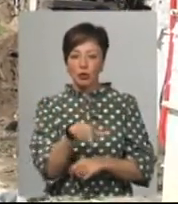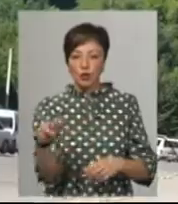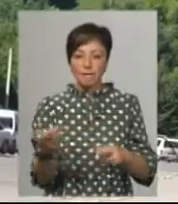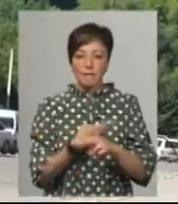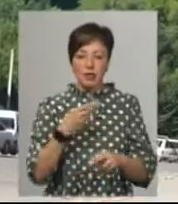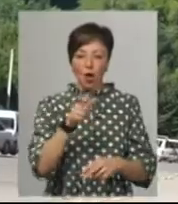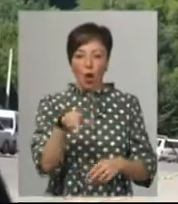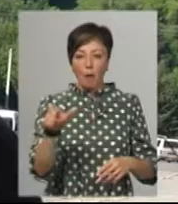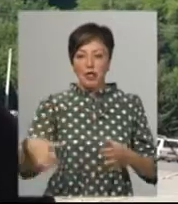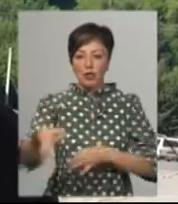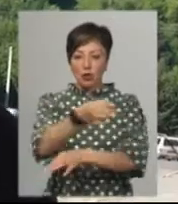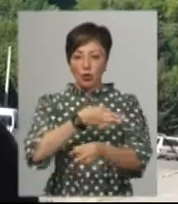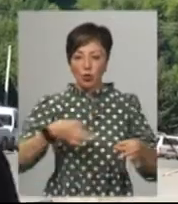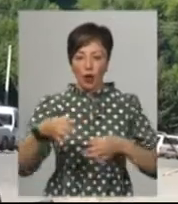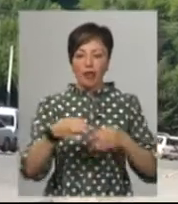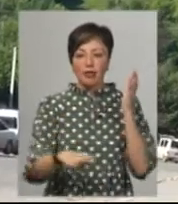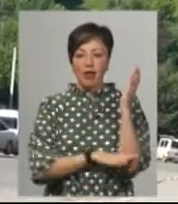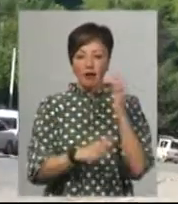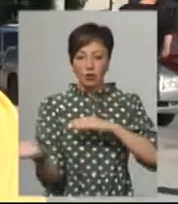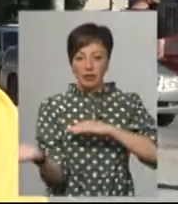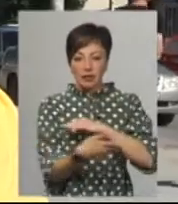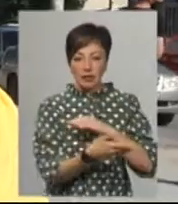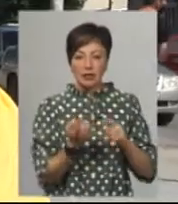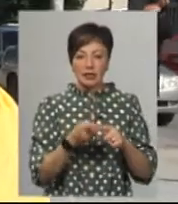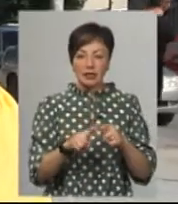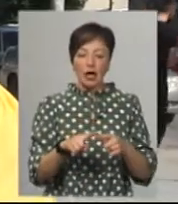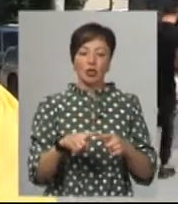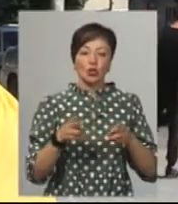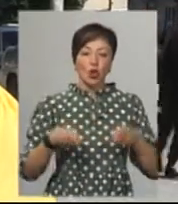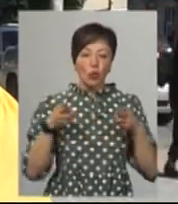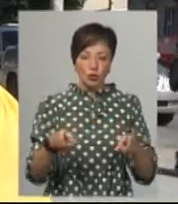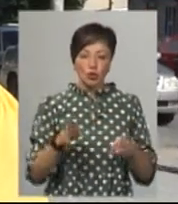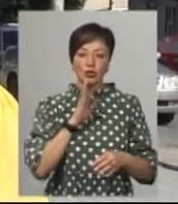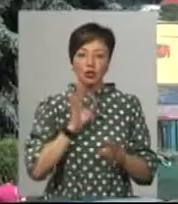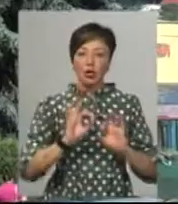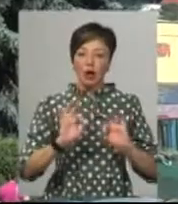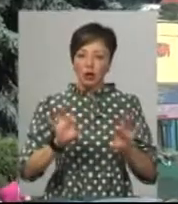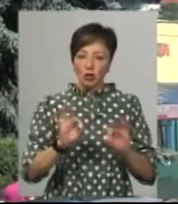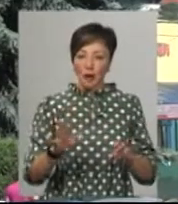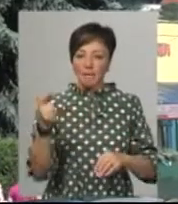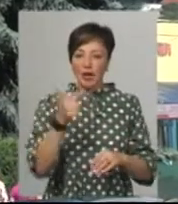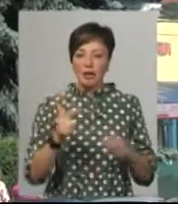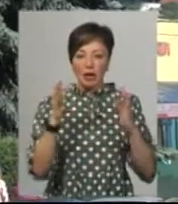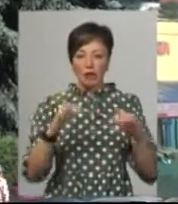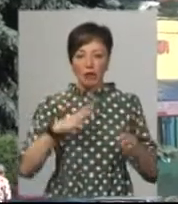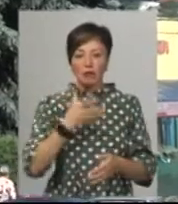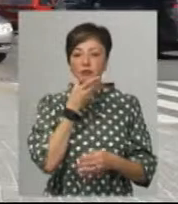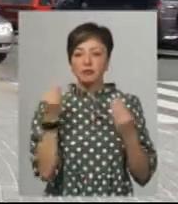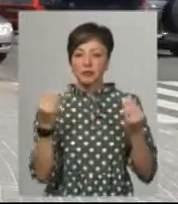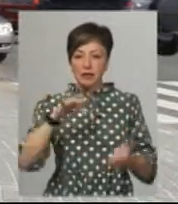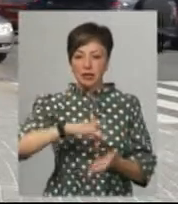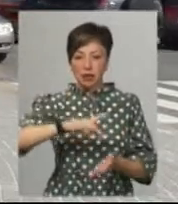громадських слухань. Дерево зрізати – це злочин, я вважаю. Жителька Городка Майя Чухець каже, блакитні ялинки були окрасою центру